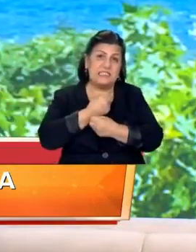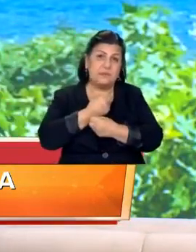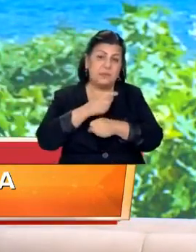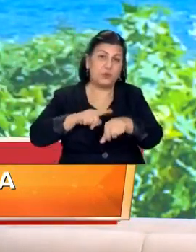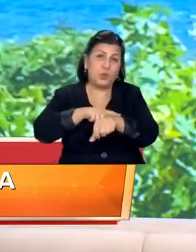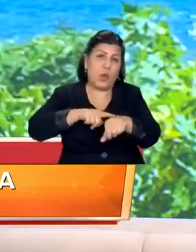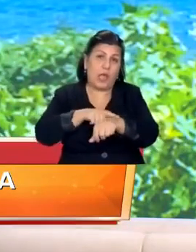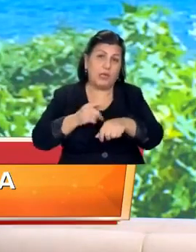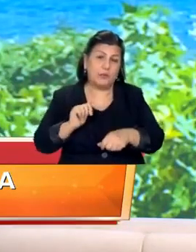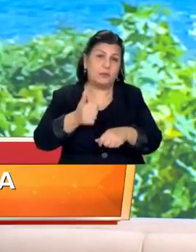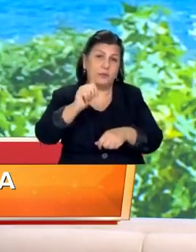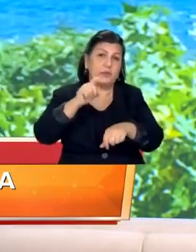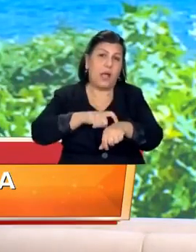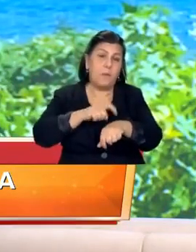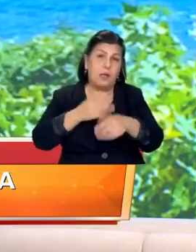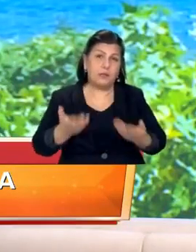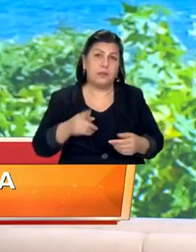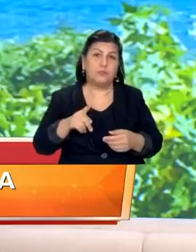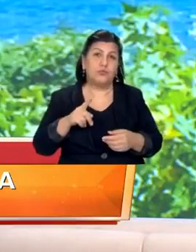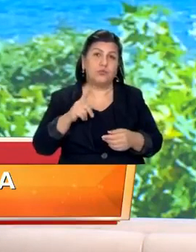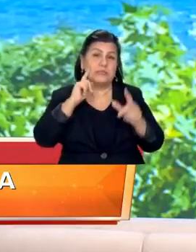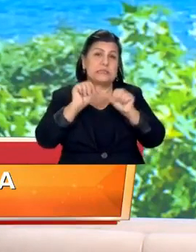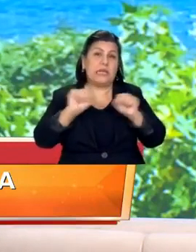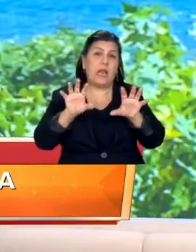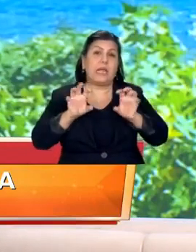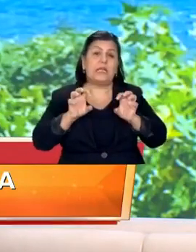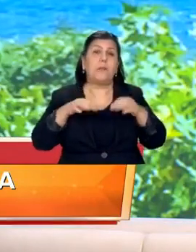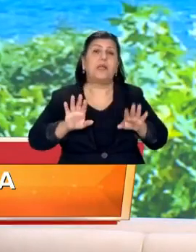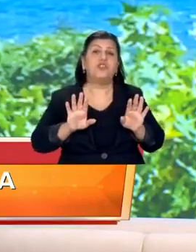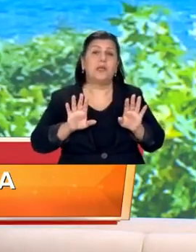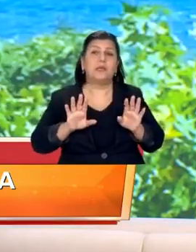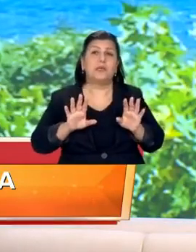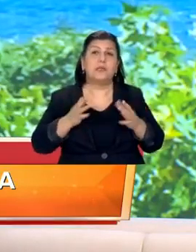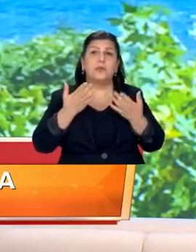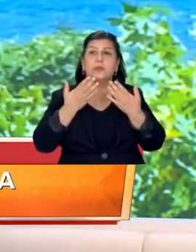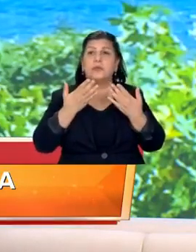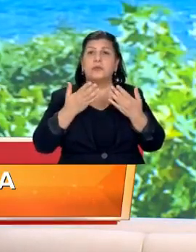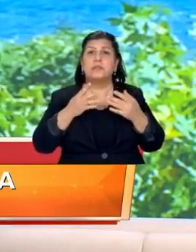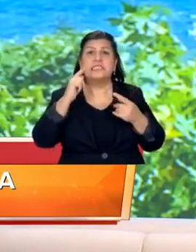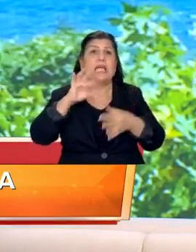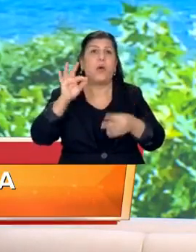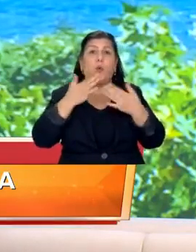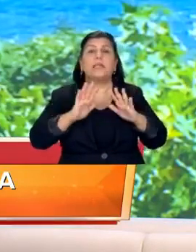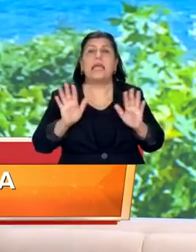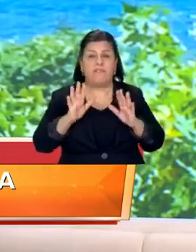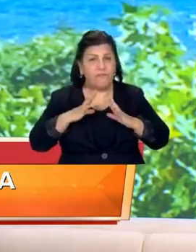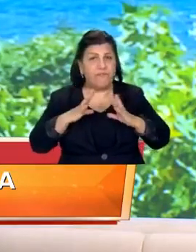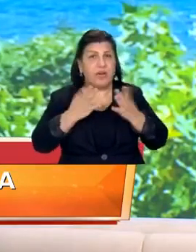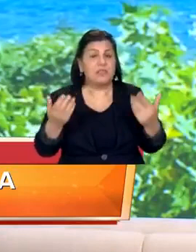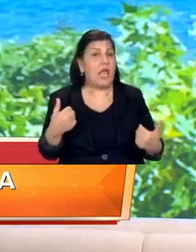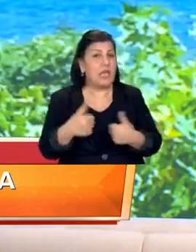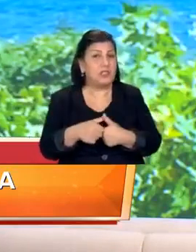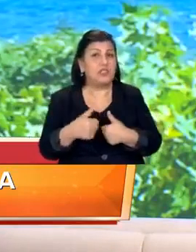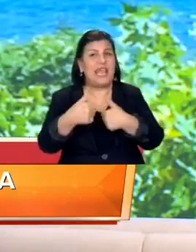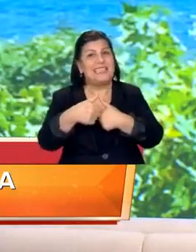için sıkıntılı bir süre sıkıntılı bir zamanda bundan etkilenmeyecek insan olmaz eş evlilik